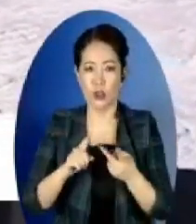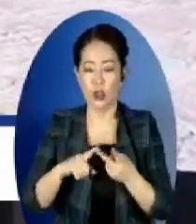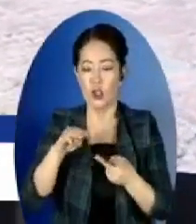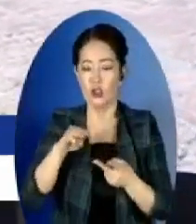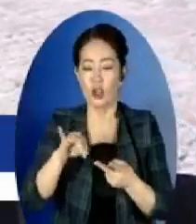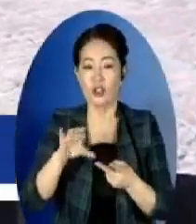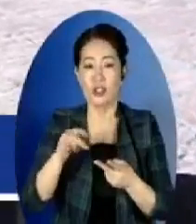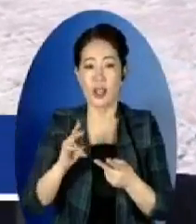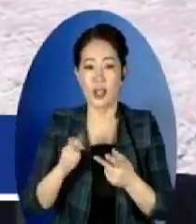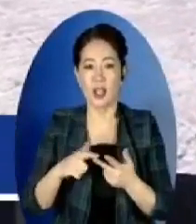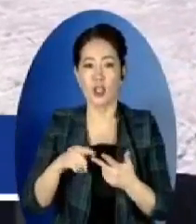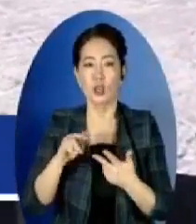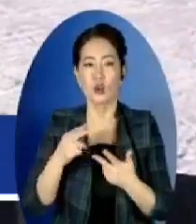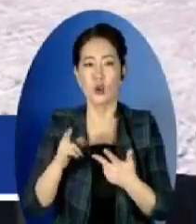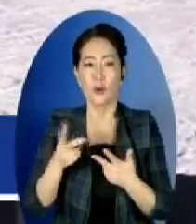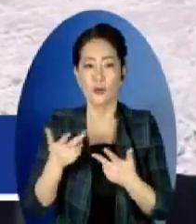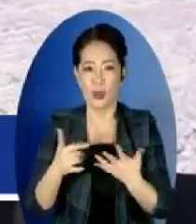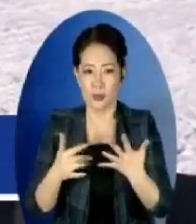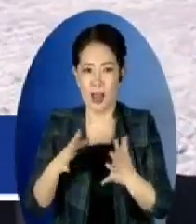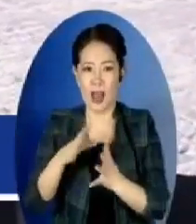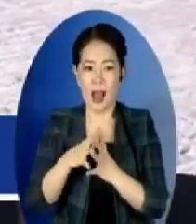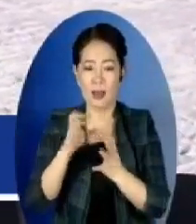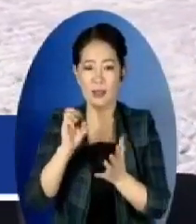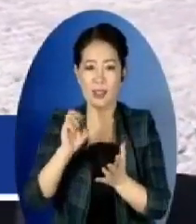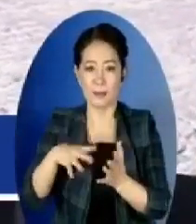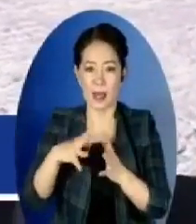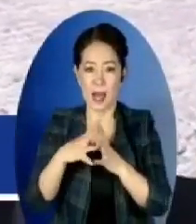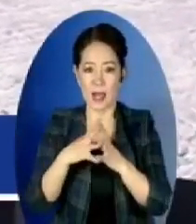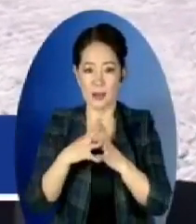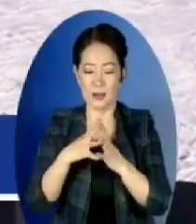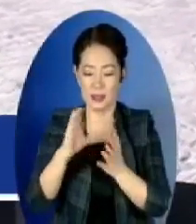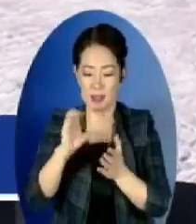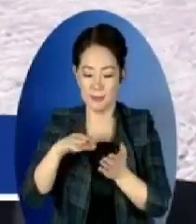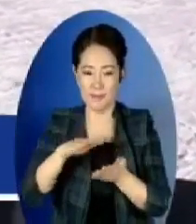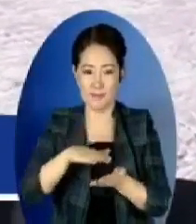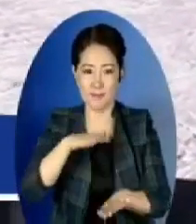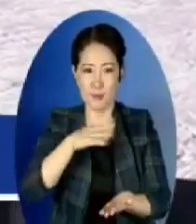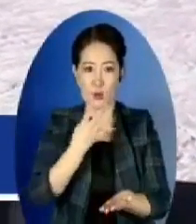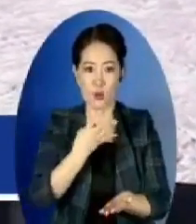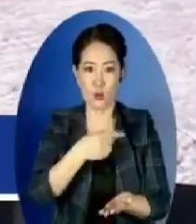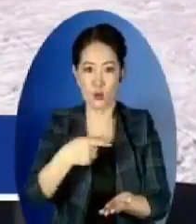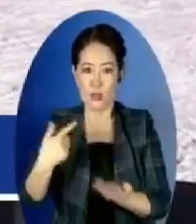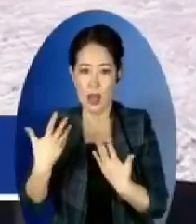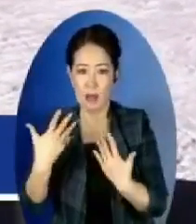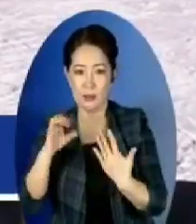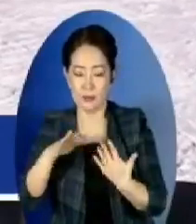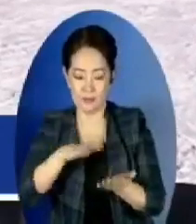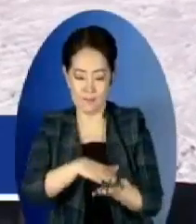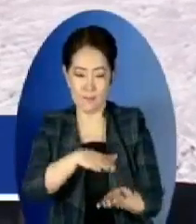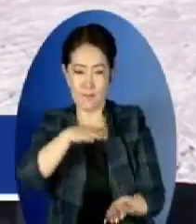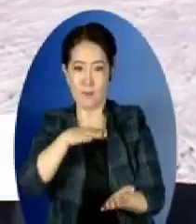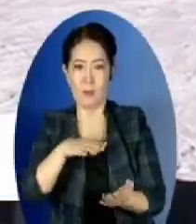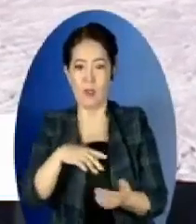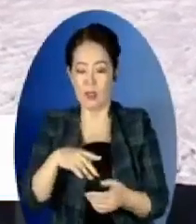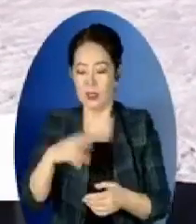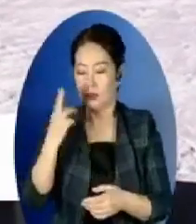нутгаар 10 гаруй сантиметр цас орсон. 4-10 см цас гэсэн цас орсон гэсэн юм ус цэгварын